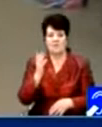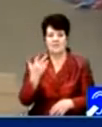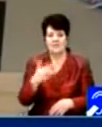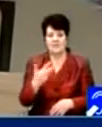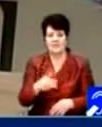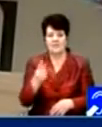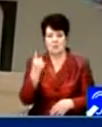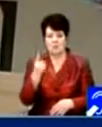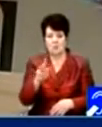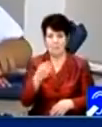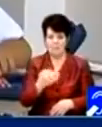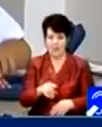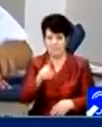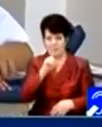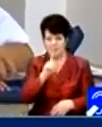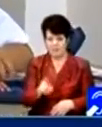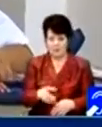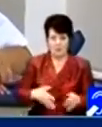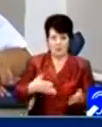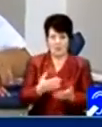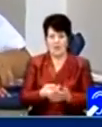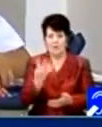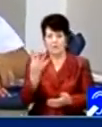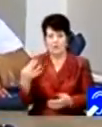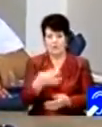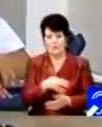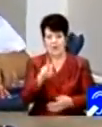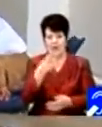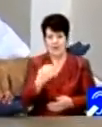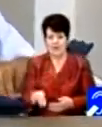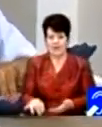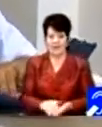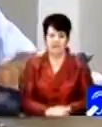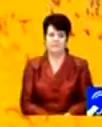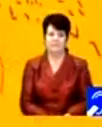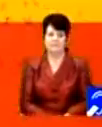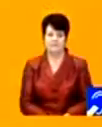31 mai. Pentru o lună, părinții plătesc 4.000 de lei.